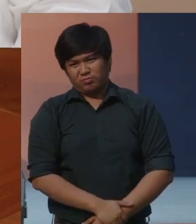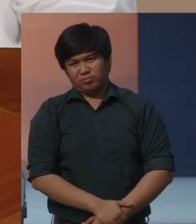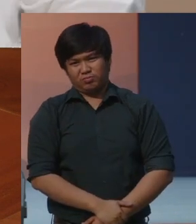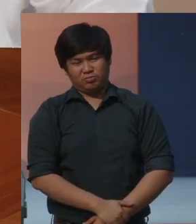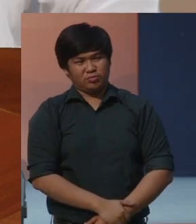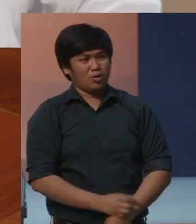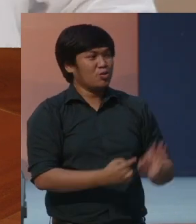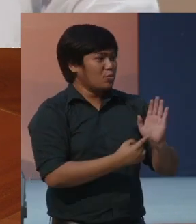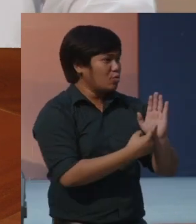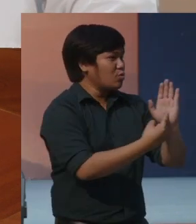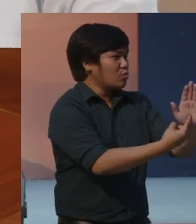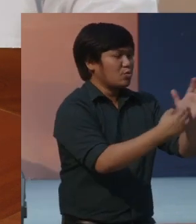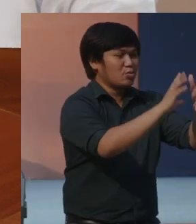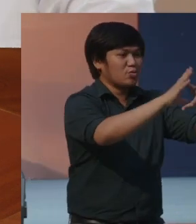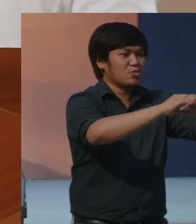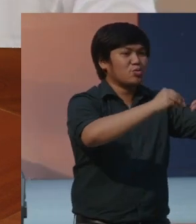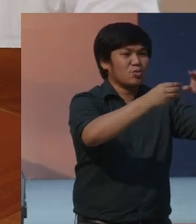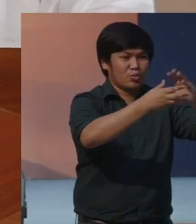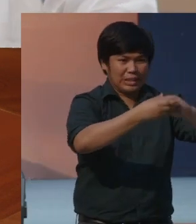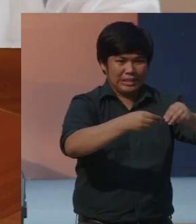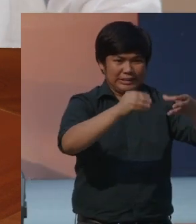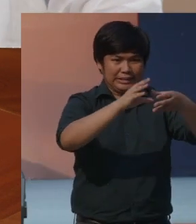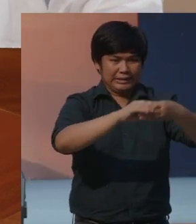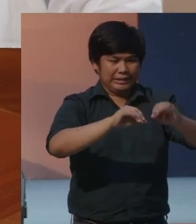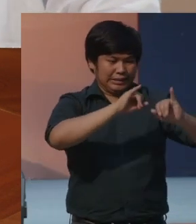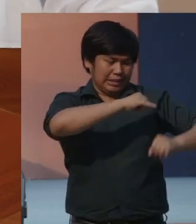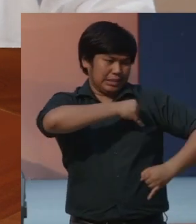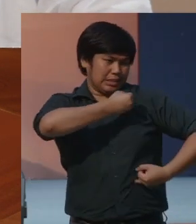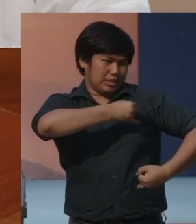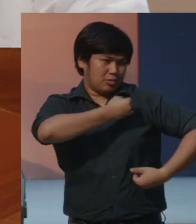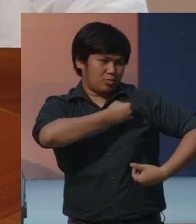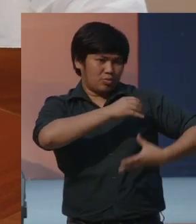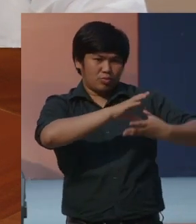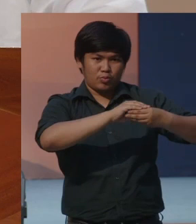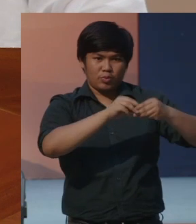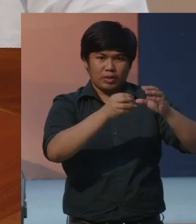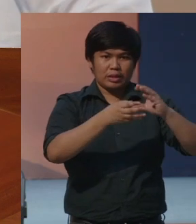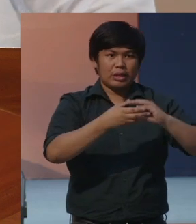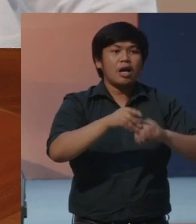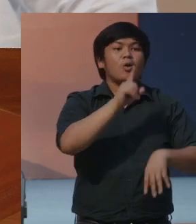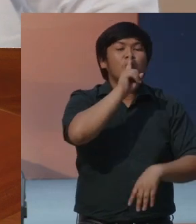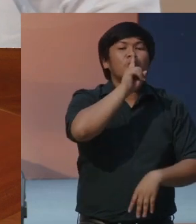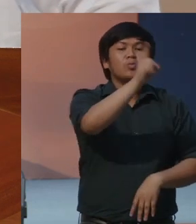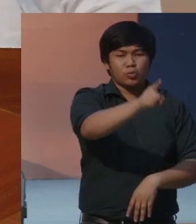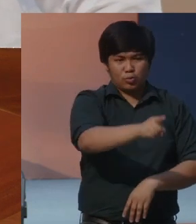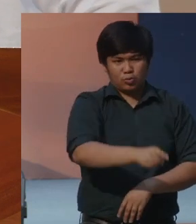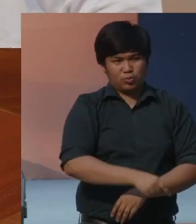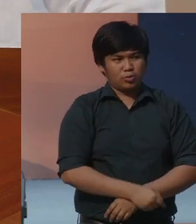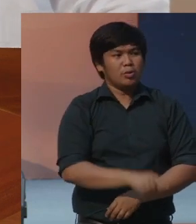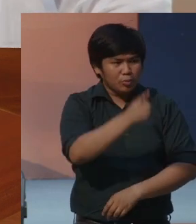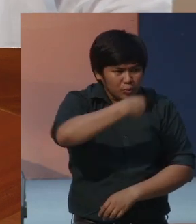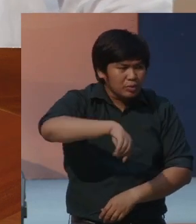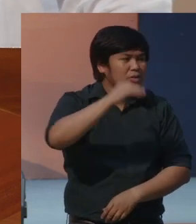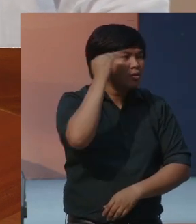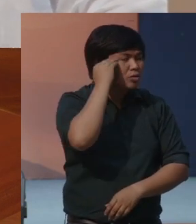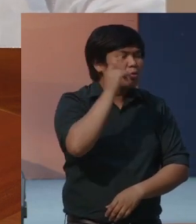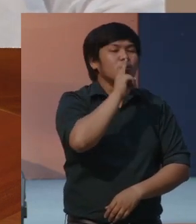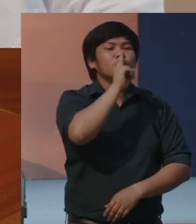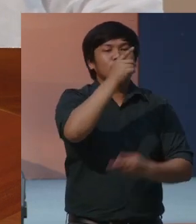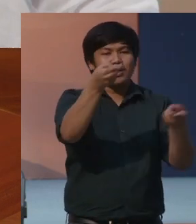kwentong ito, dito sa aklat ng Joshua, na totoo, alam natin na nangyari